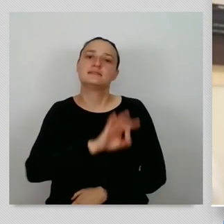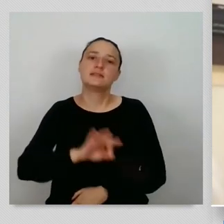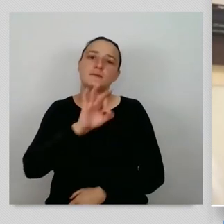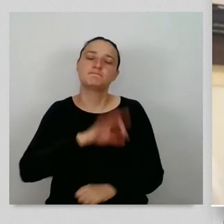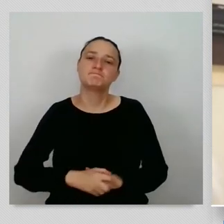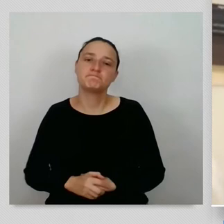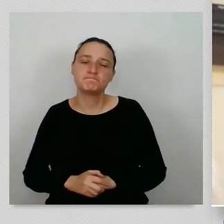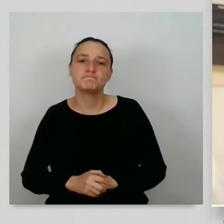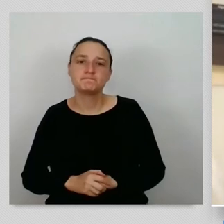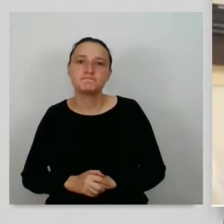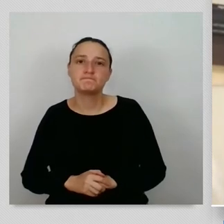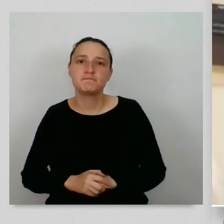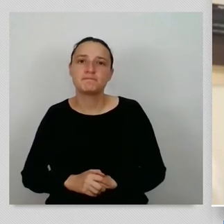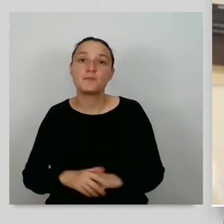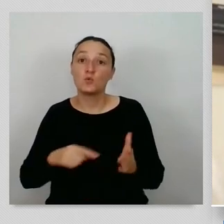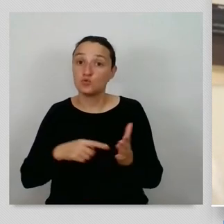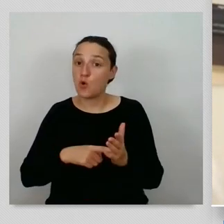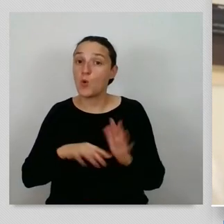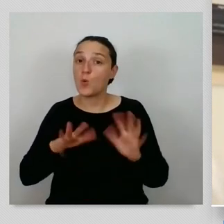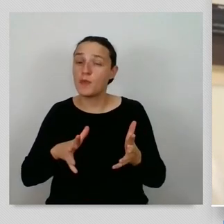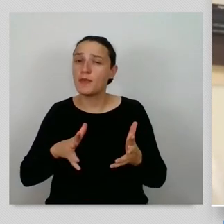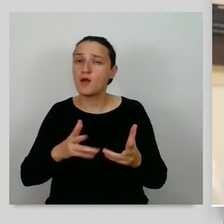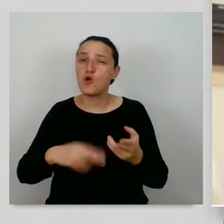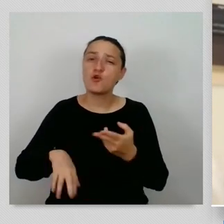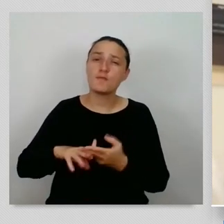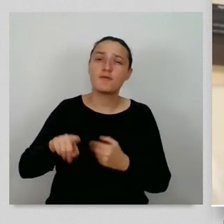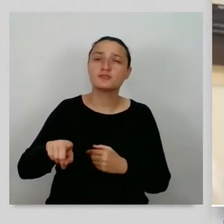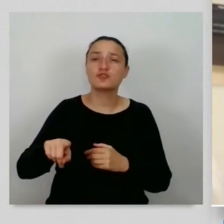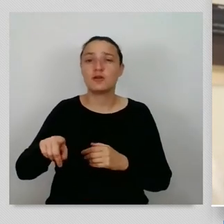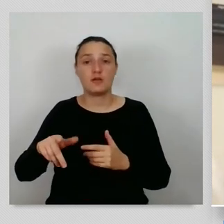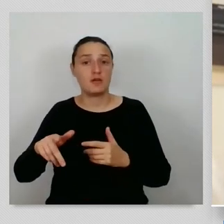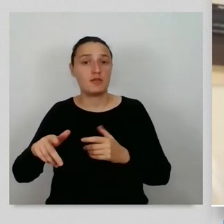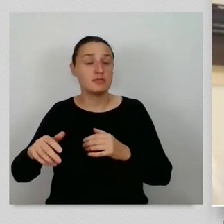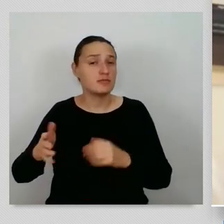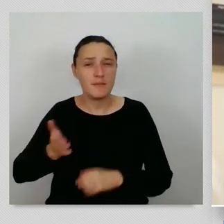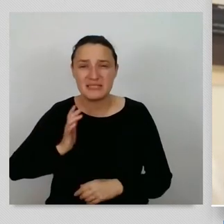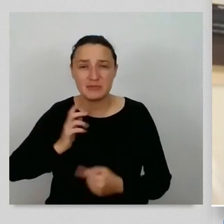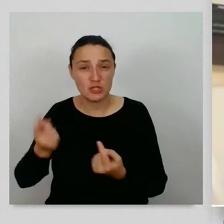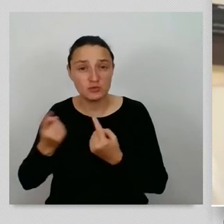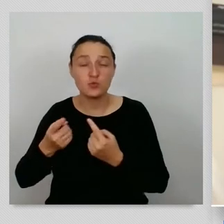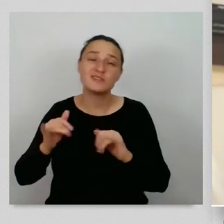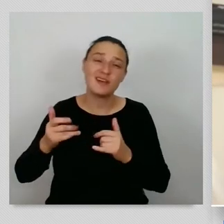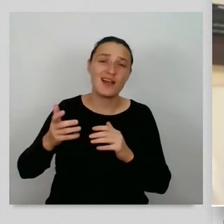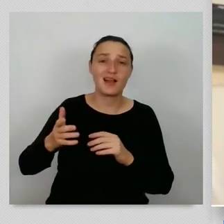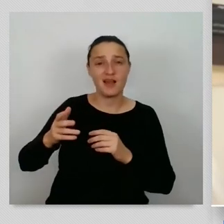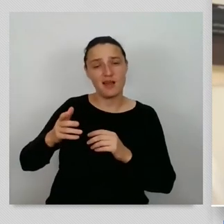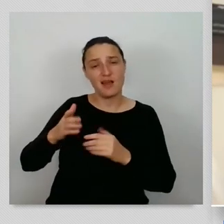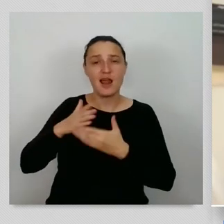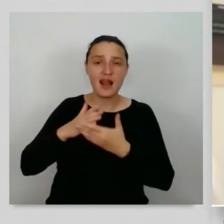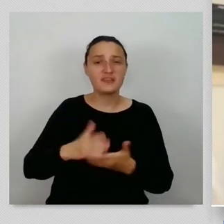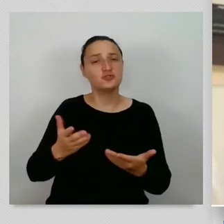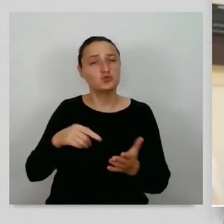i to jest tak jakby odpowiedź na radzenie sobie z tymi zagrożeniami. Będę chciała w drugiej części o tym mówić,